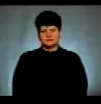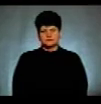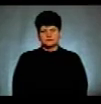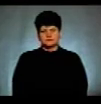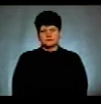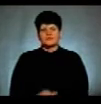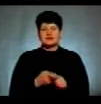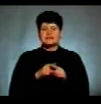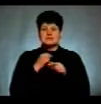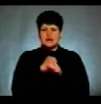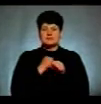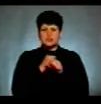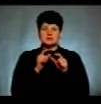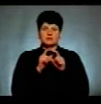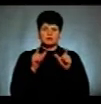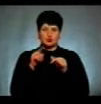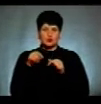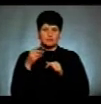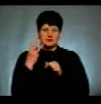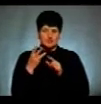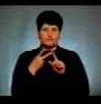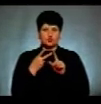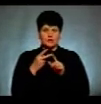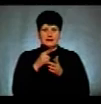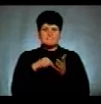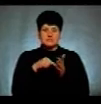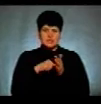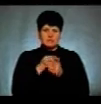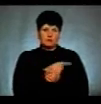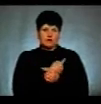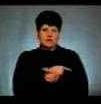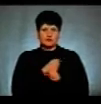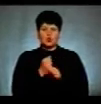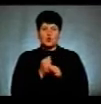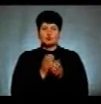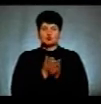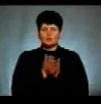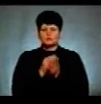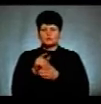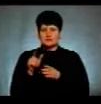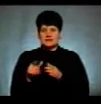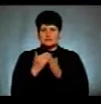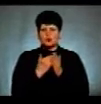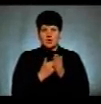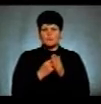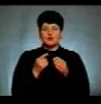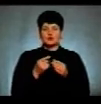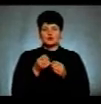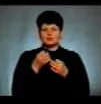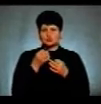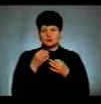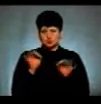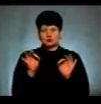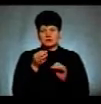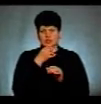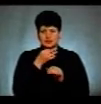Це аптечний пункт номер 3 у 2-й міській поліклініці. Він обслуговує пацієнтів за програмою «Доступні ліки». Тернополянин